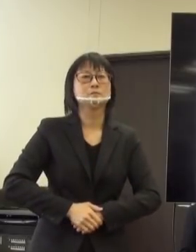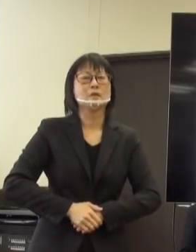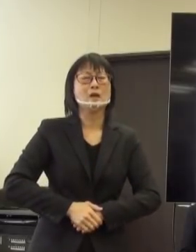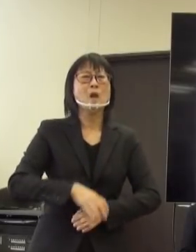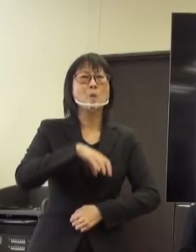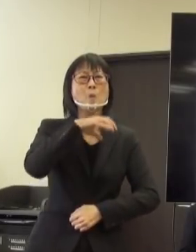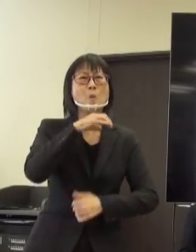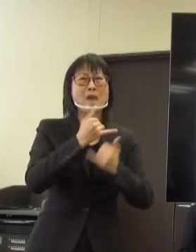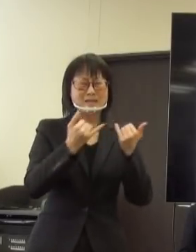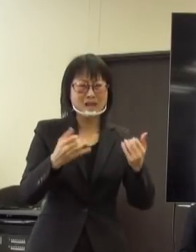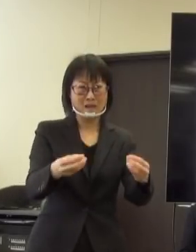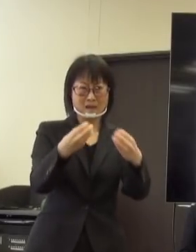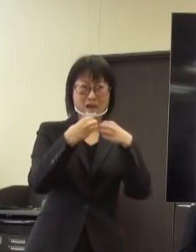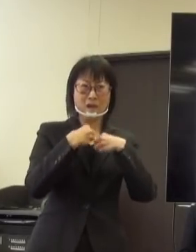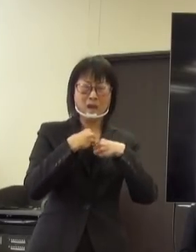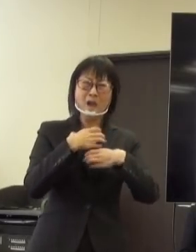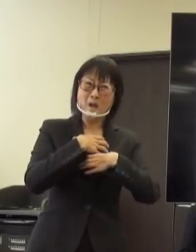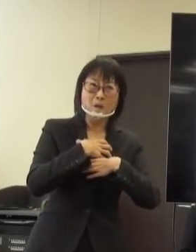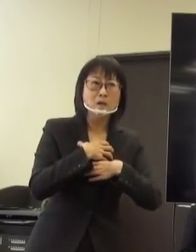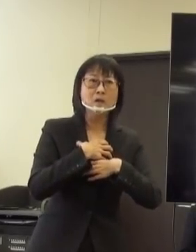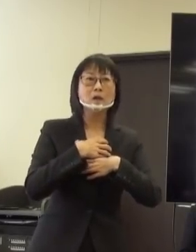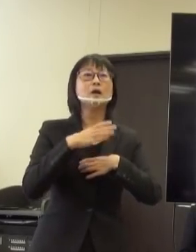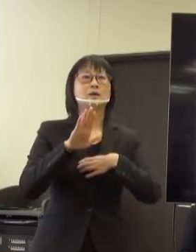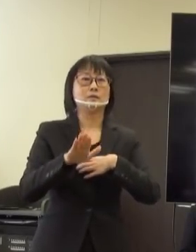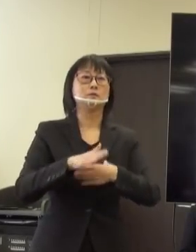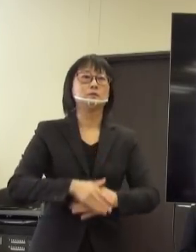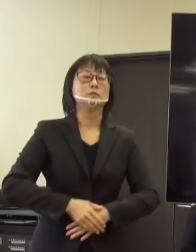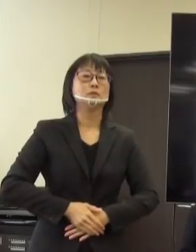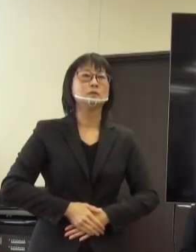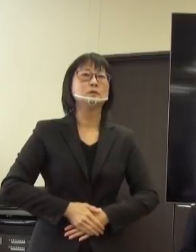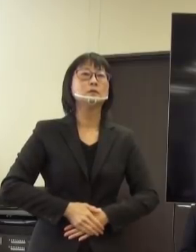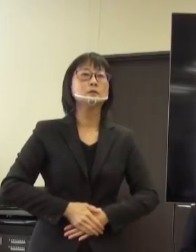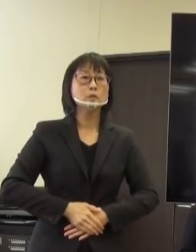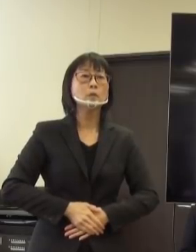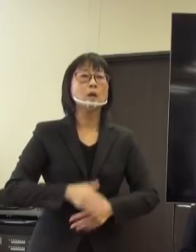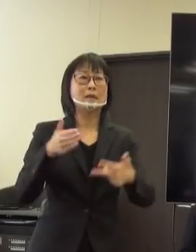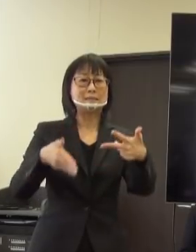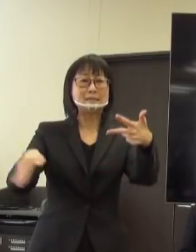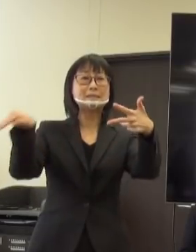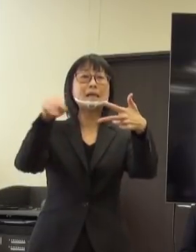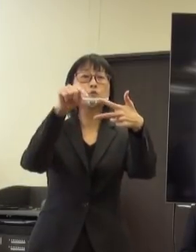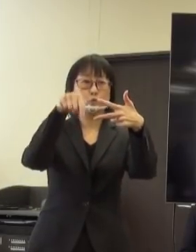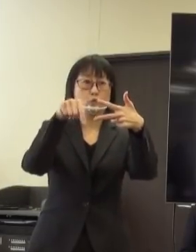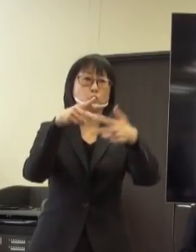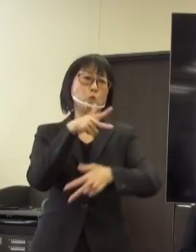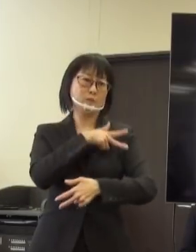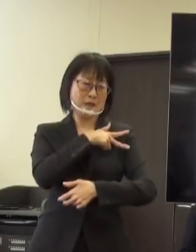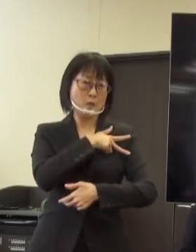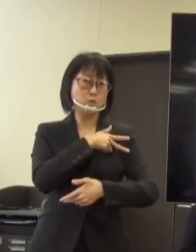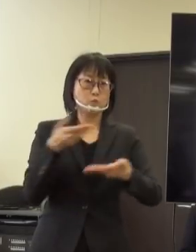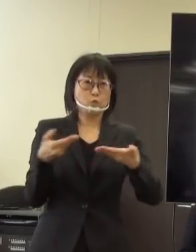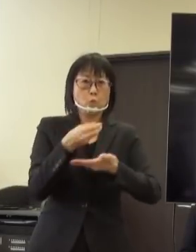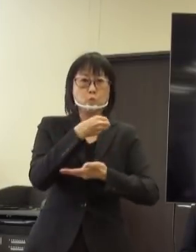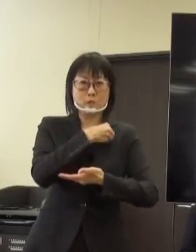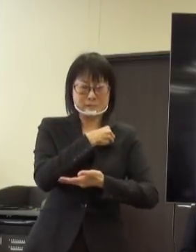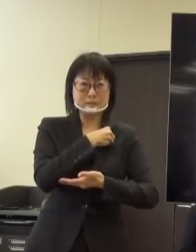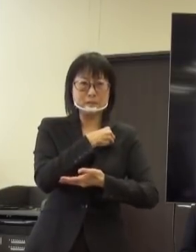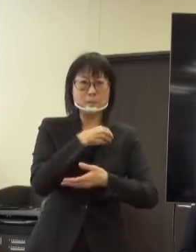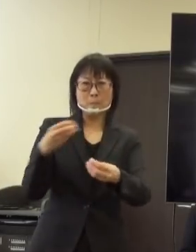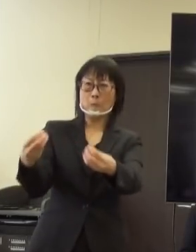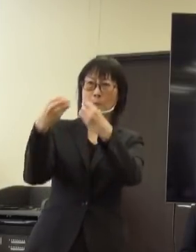まあ、いつその従業員の皆さんに感染が及ぶということ